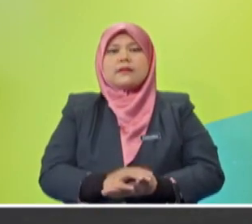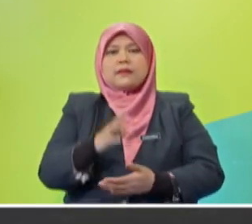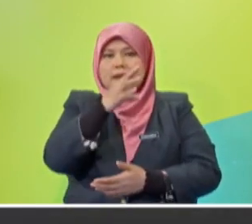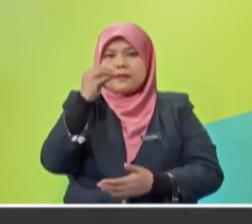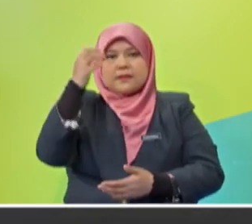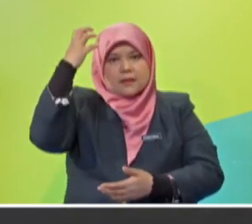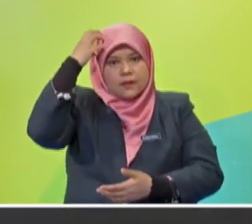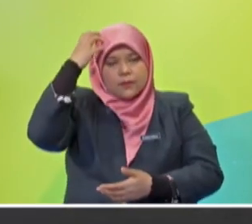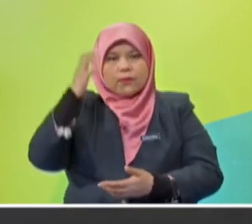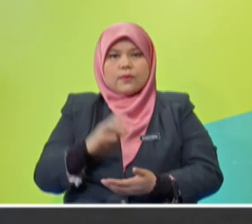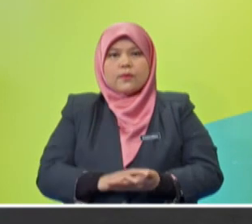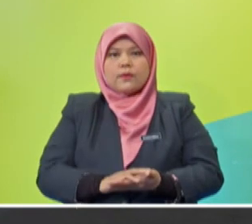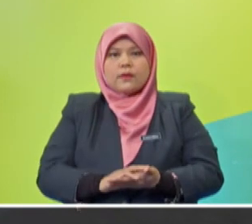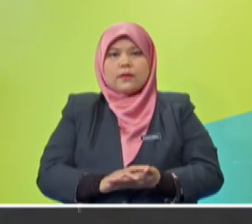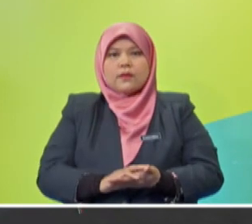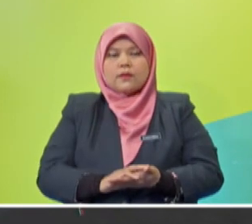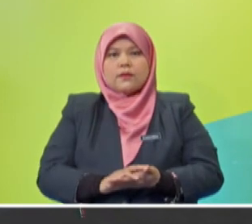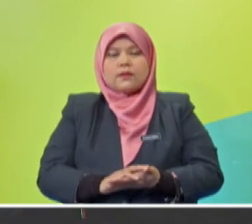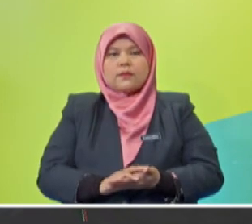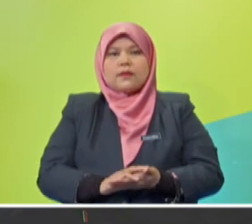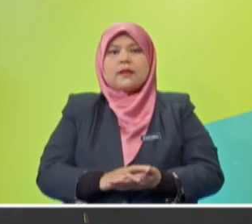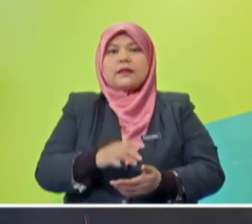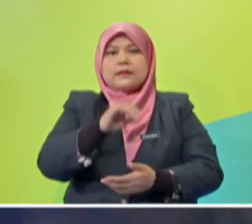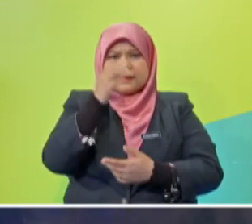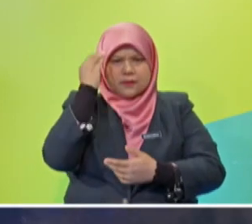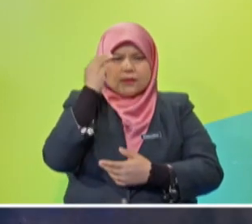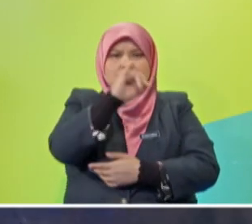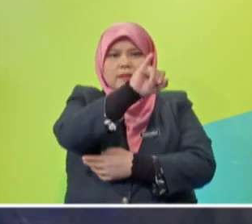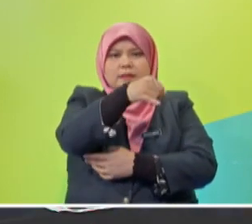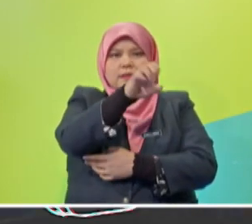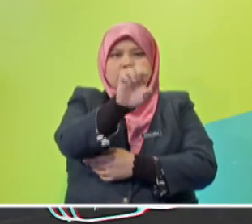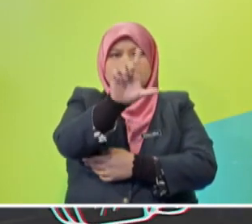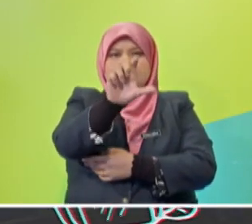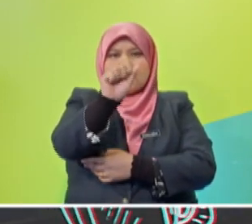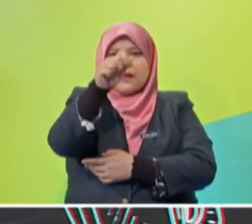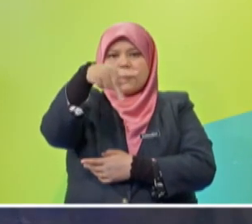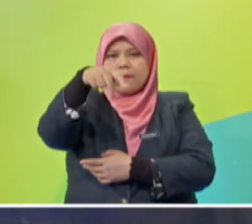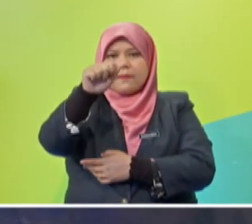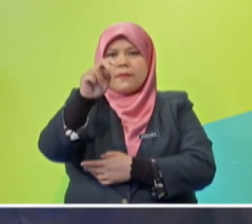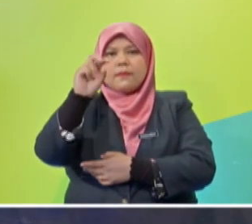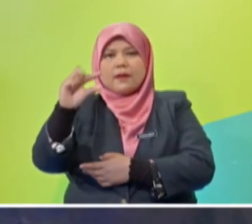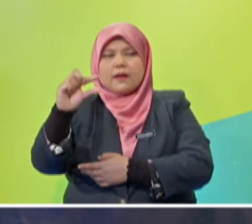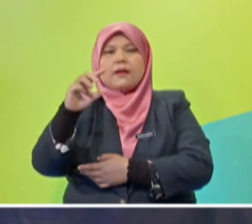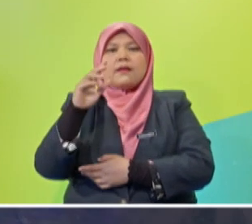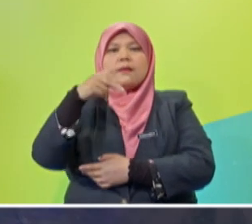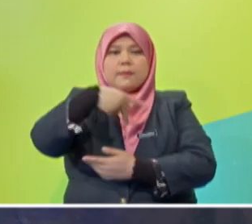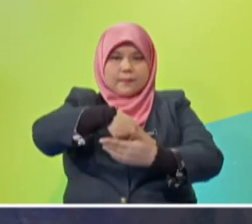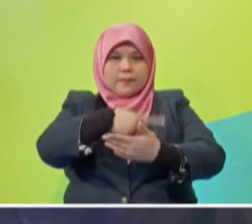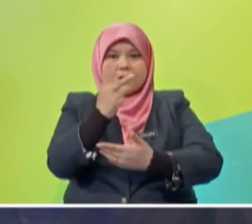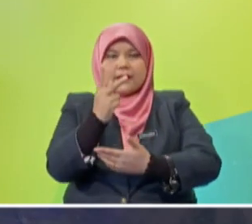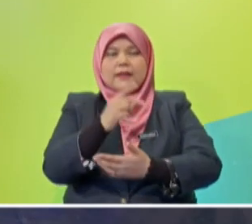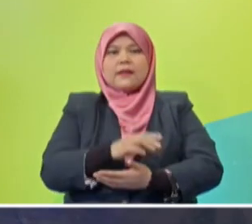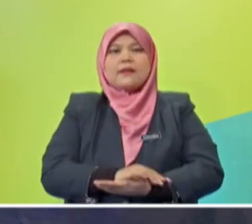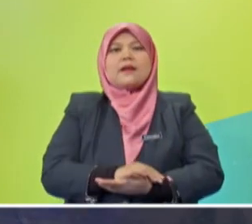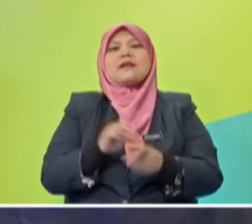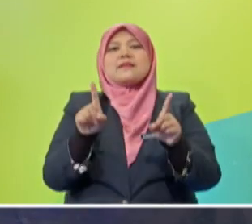sini adalah negeri Jelapang Padi. Pernah dengar kan? Mestilah negeri saya tu. Negeri Kedah Jelapang Darul Padi. Aman. Sama, negeri saya juga.